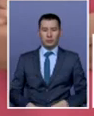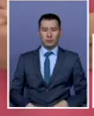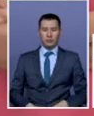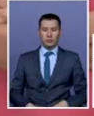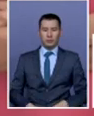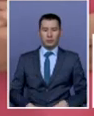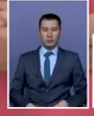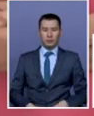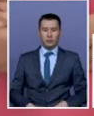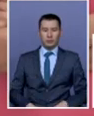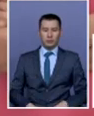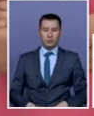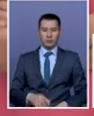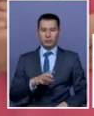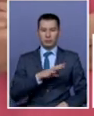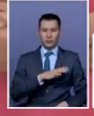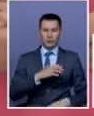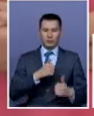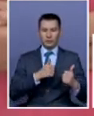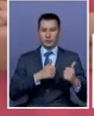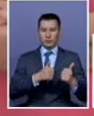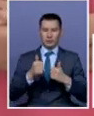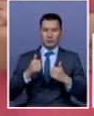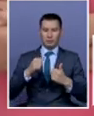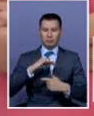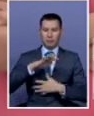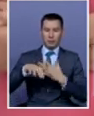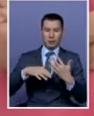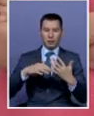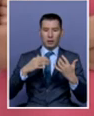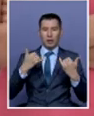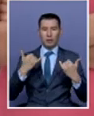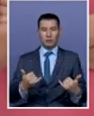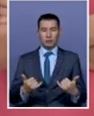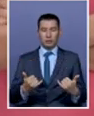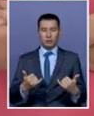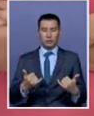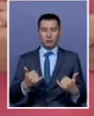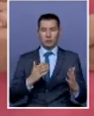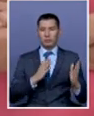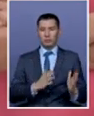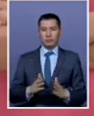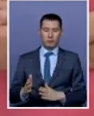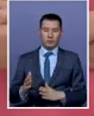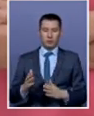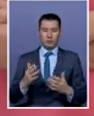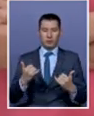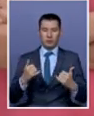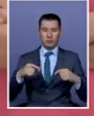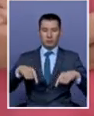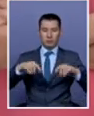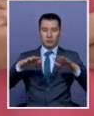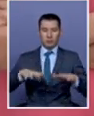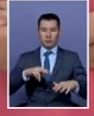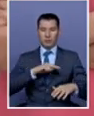восторжествовал. Было все, был и бардак. На данный момент сейчас здесь работают